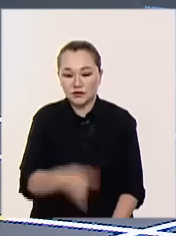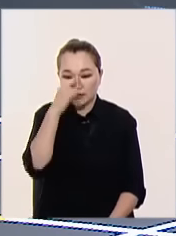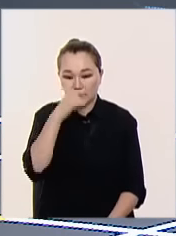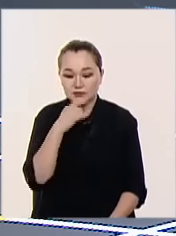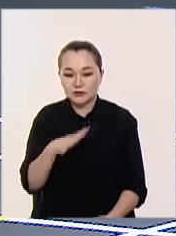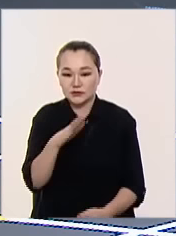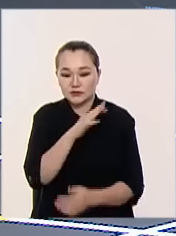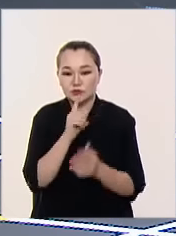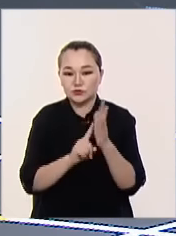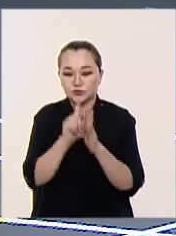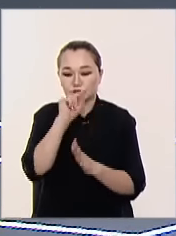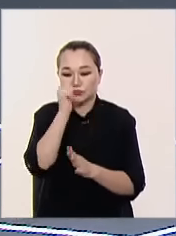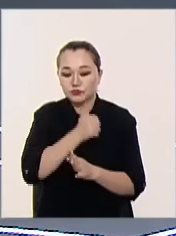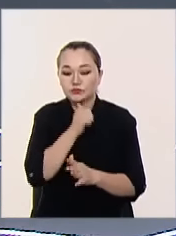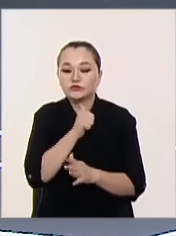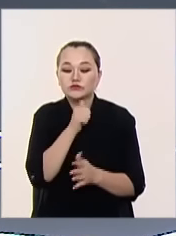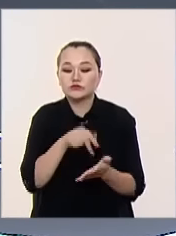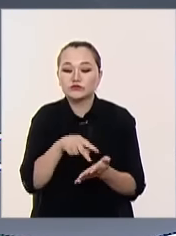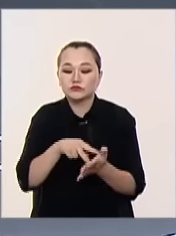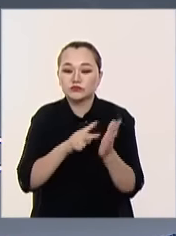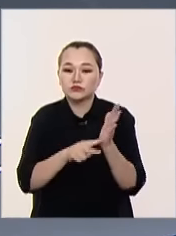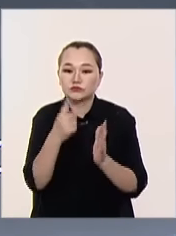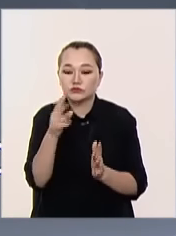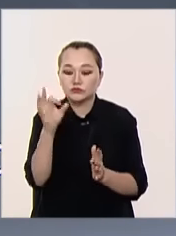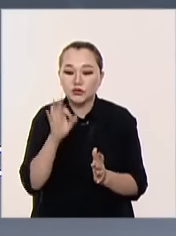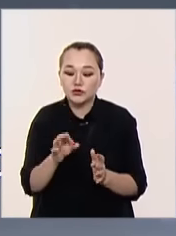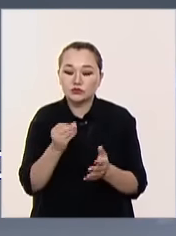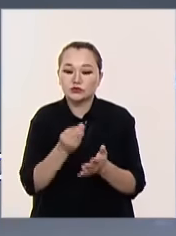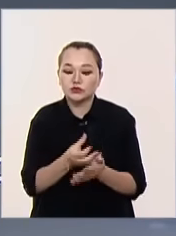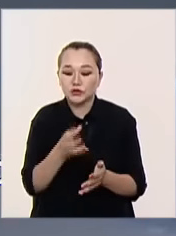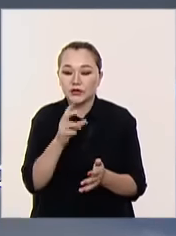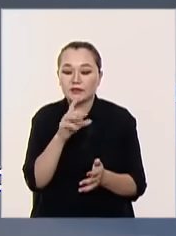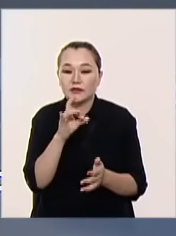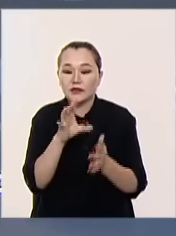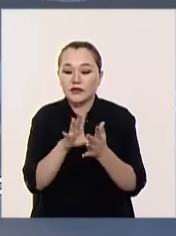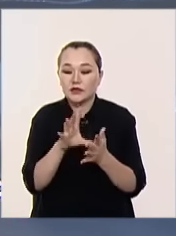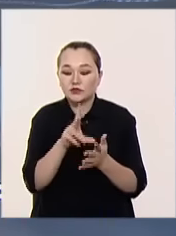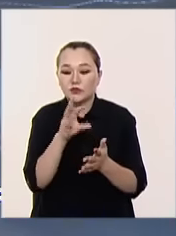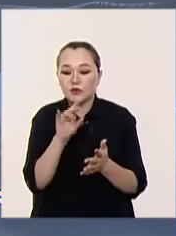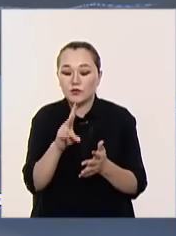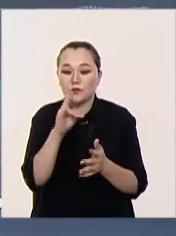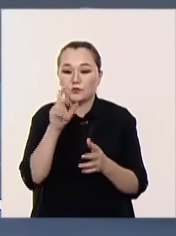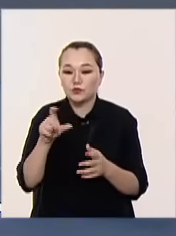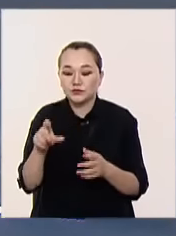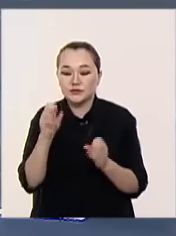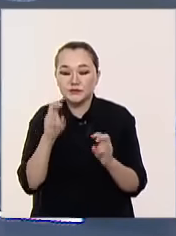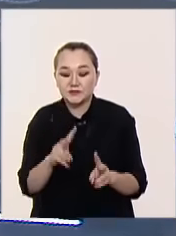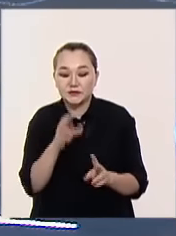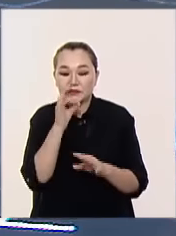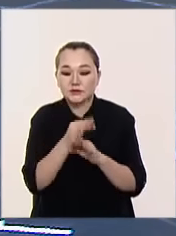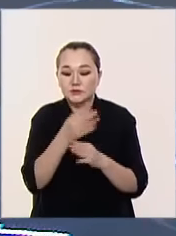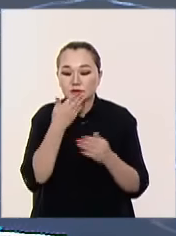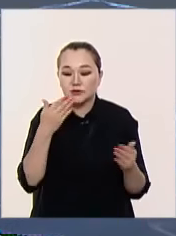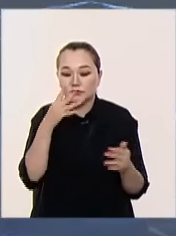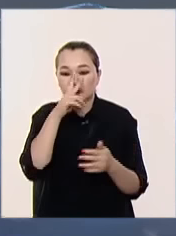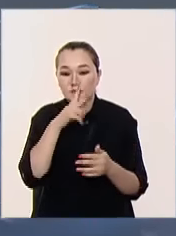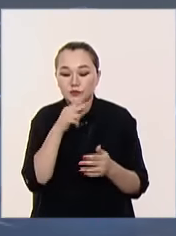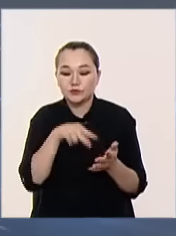Қазақстанда жыл басынан бері қант бағасы шамамен 72%-ға қымбаттаған. Energyprom KZ сарапшыларының мәліметінше тек соңғы 2 айдың өзінде